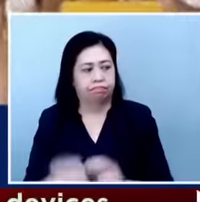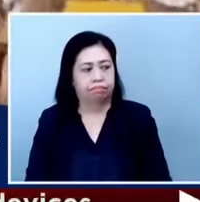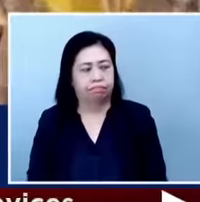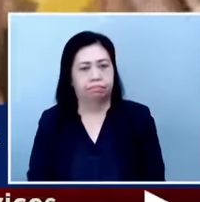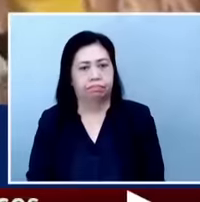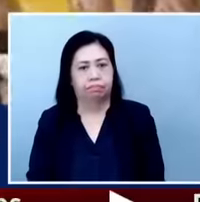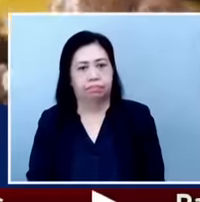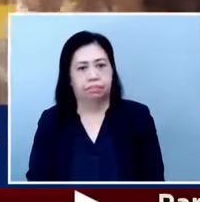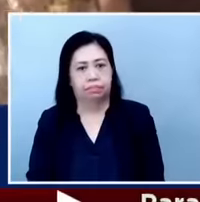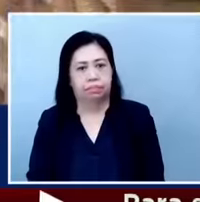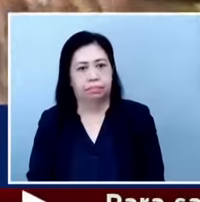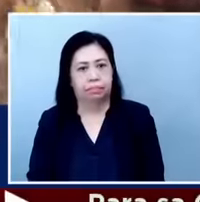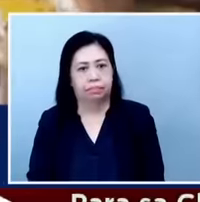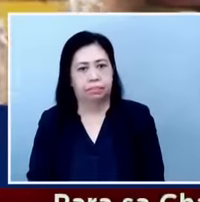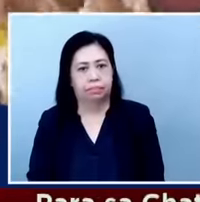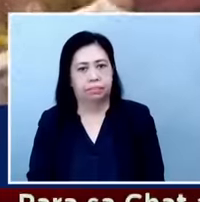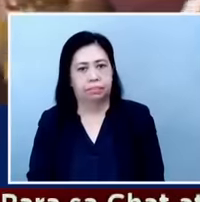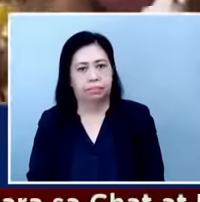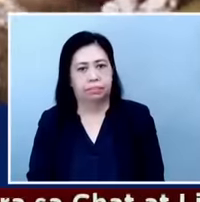O yan, bumibilang na naman.